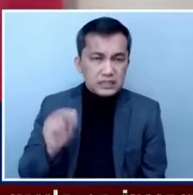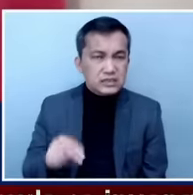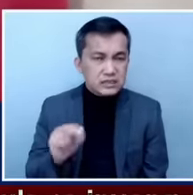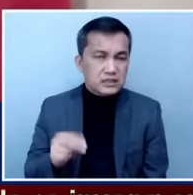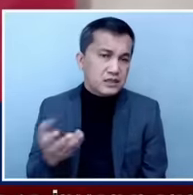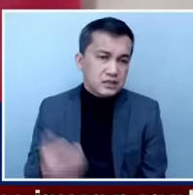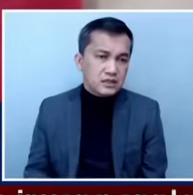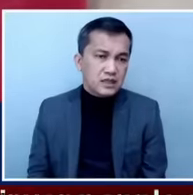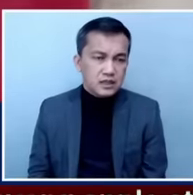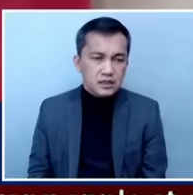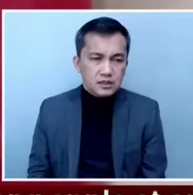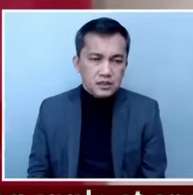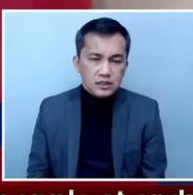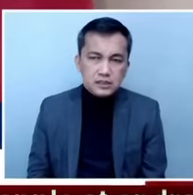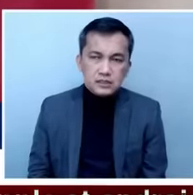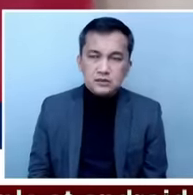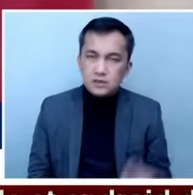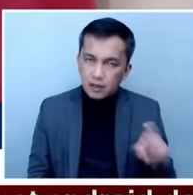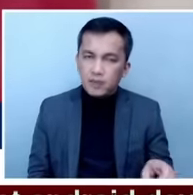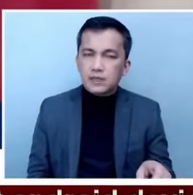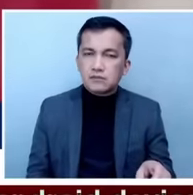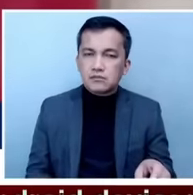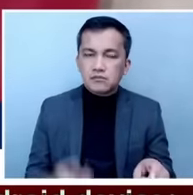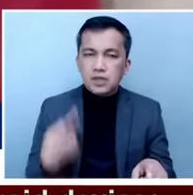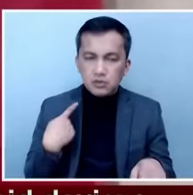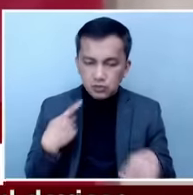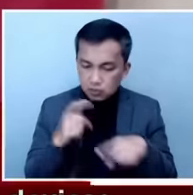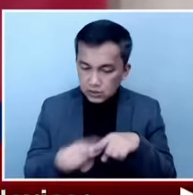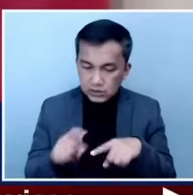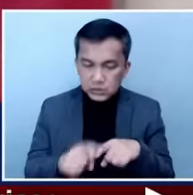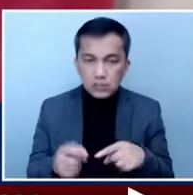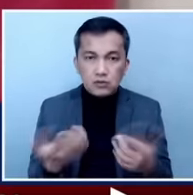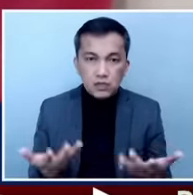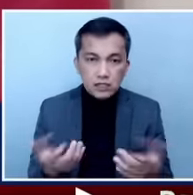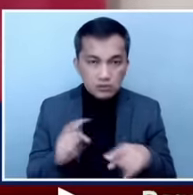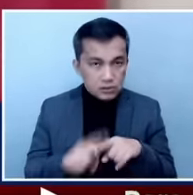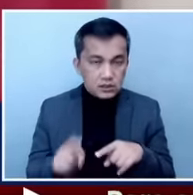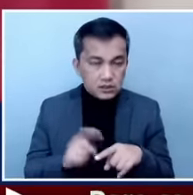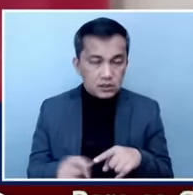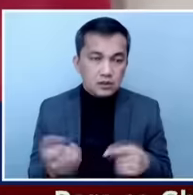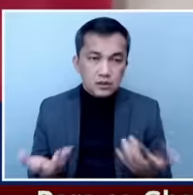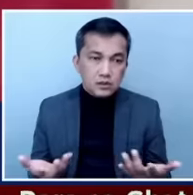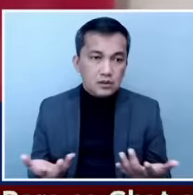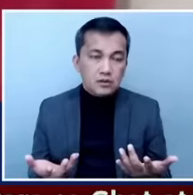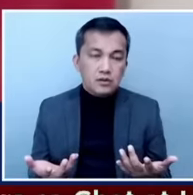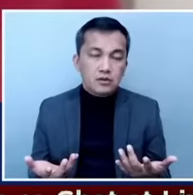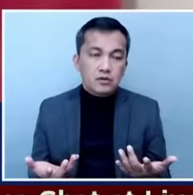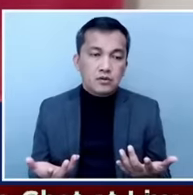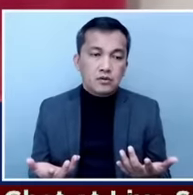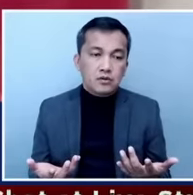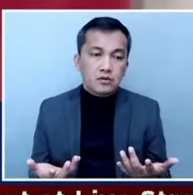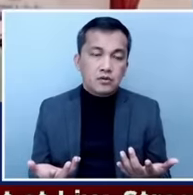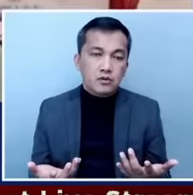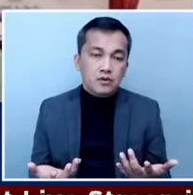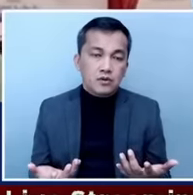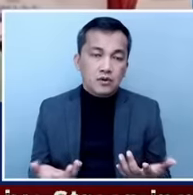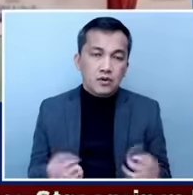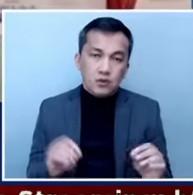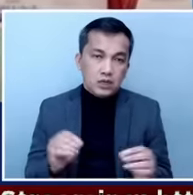pangangailangan. Dapat kailangan, dapat may ilaw. Eh, kung walang ilaw, mawawala ng